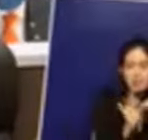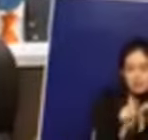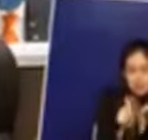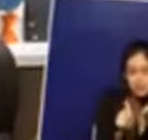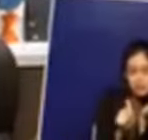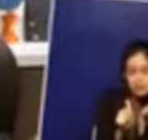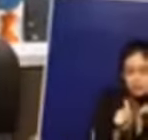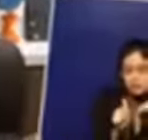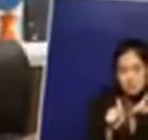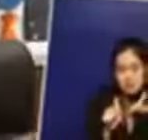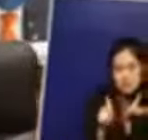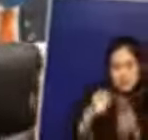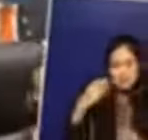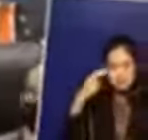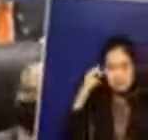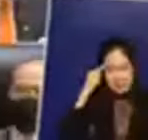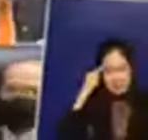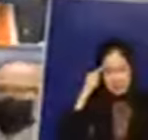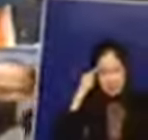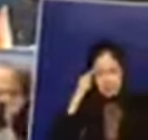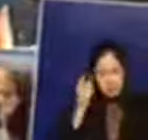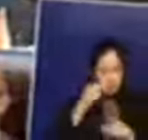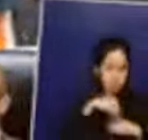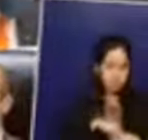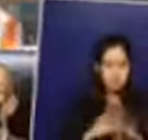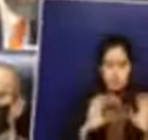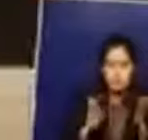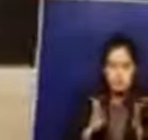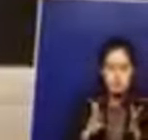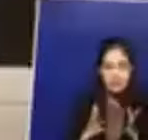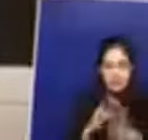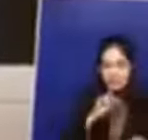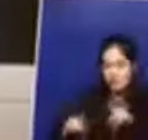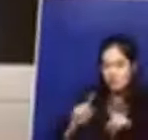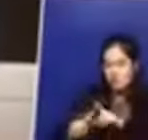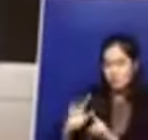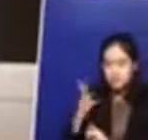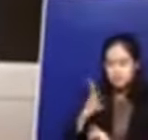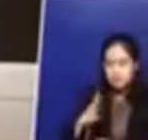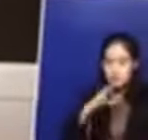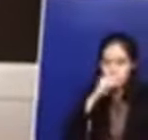ยทัศน์ไร้จิตสำนึกค่ะ ท่านประธานคะดิฉันกรณิตงามสุขรัตนาขอประท้วงท่านประธานนะคะ